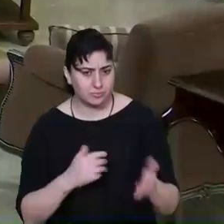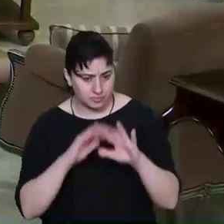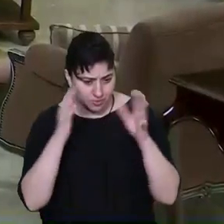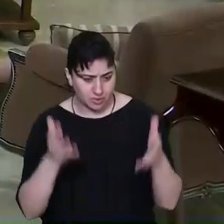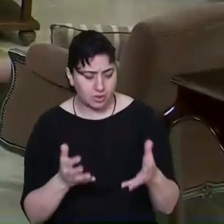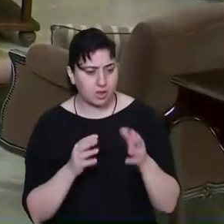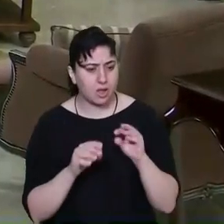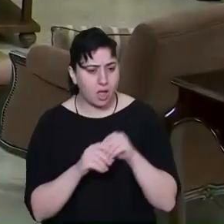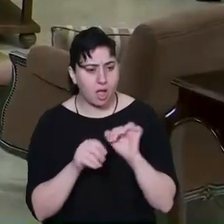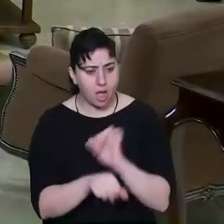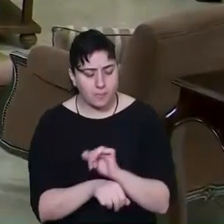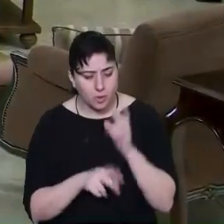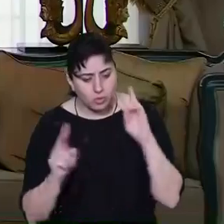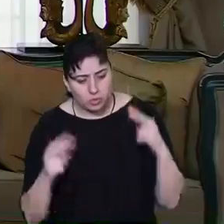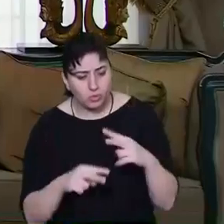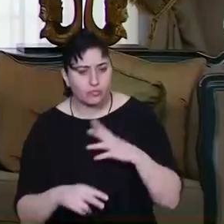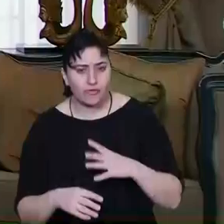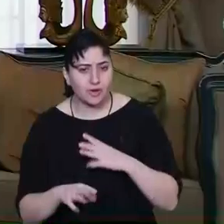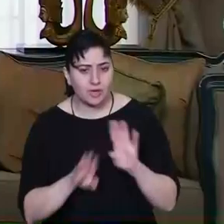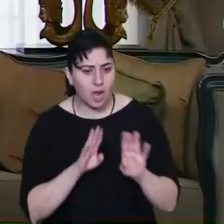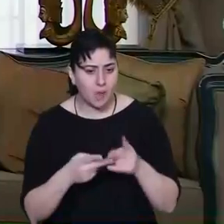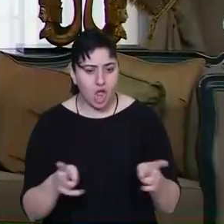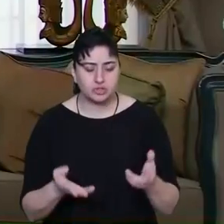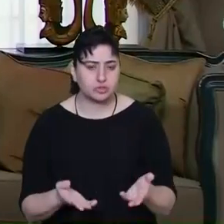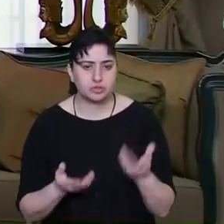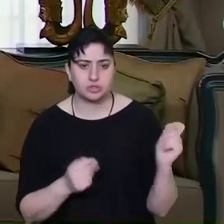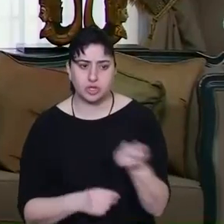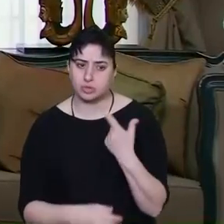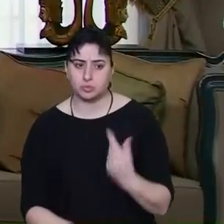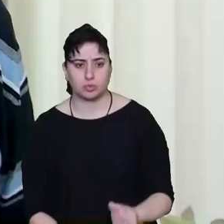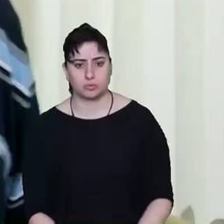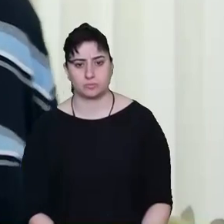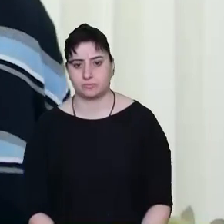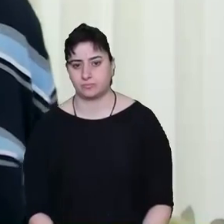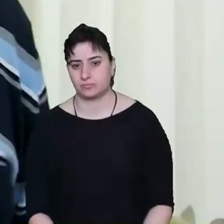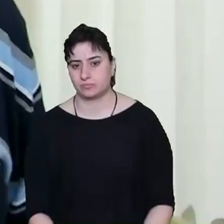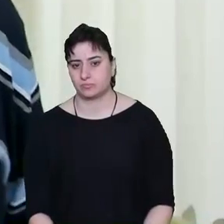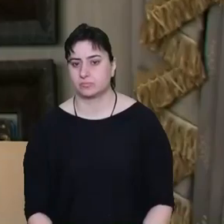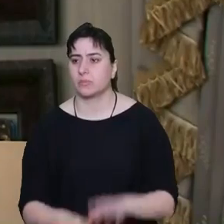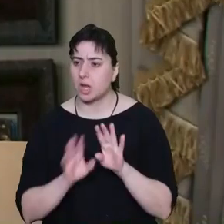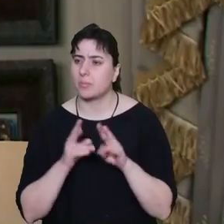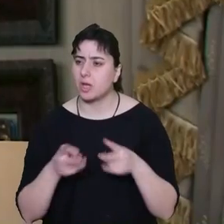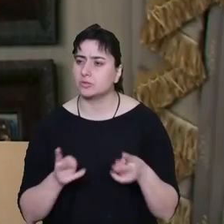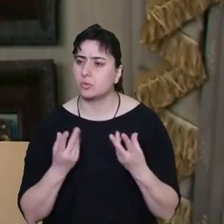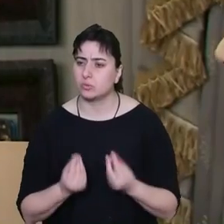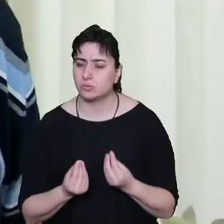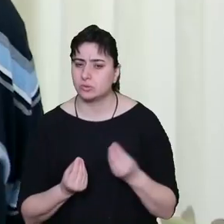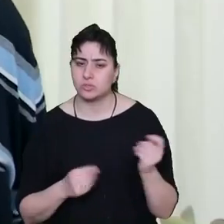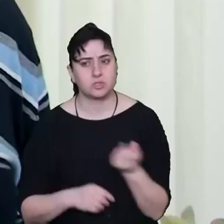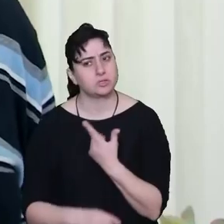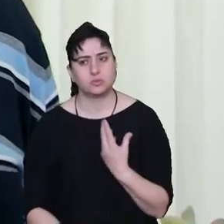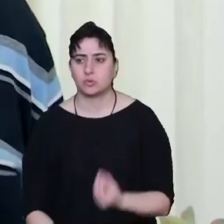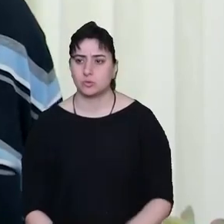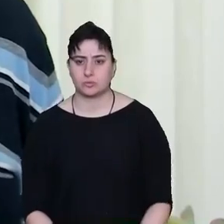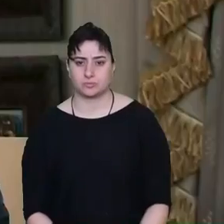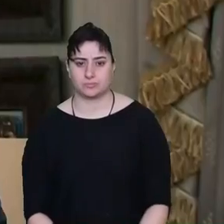musun tel kafes? Dört bir yanı gözüküyor. Kapısı da açık. Kaçmış olmasın? Kapısı da açık. Kaçmış demek